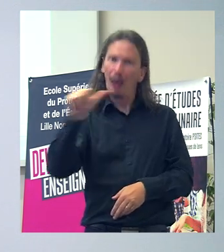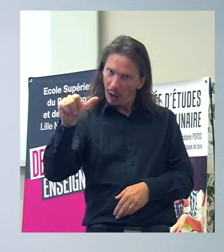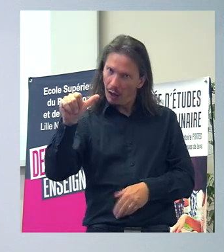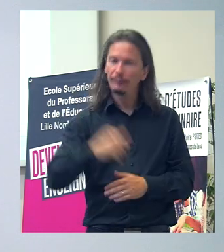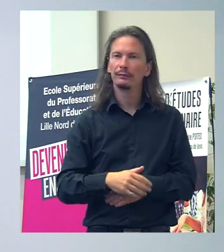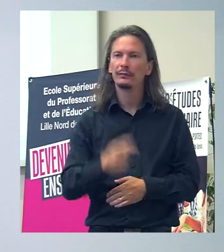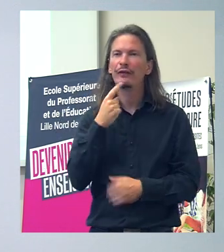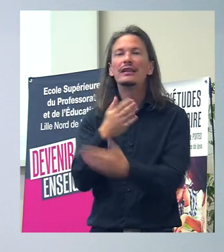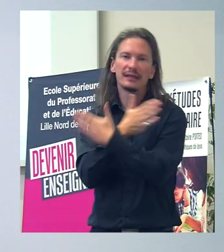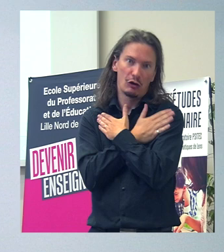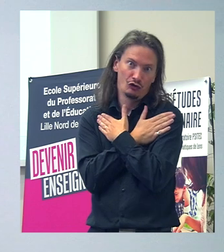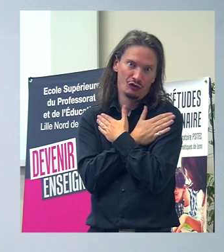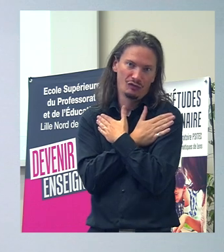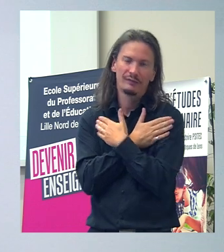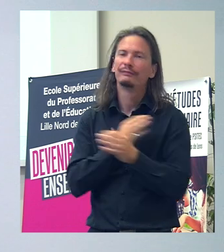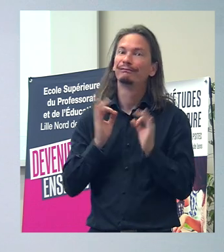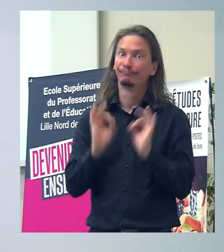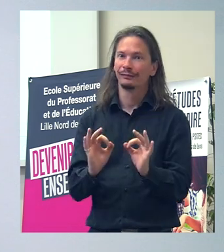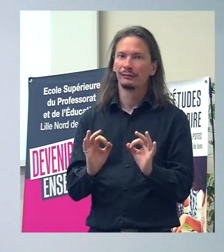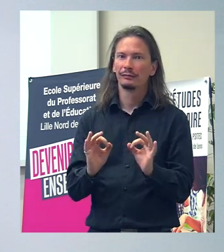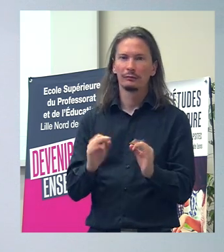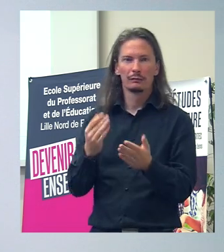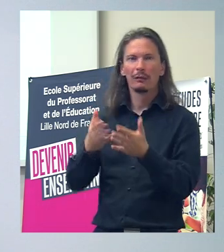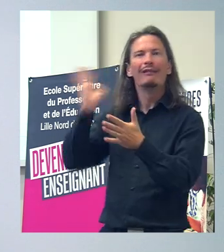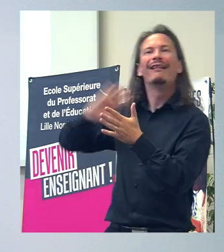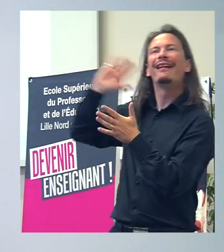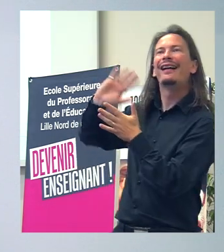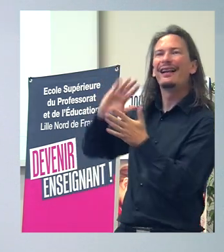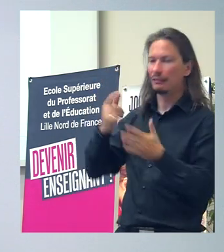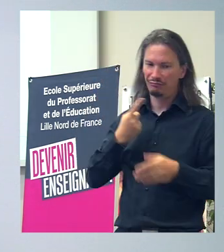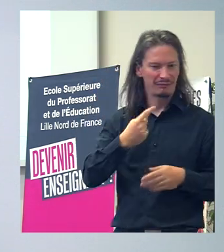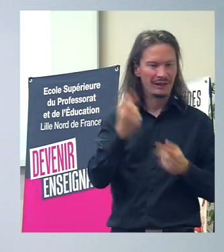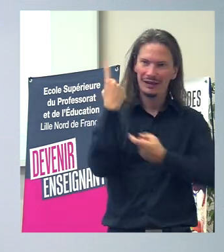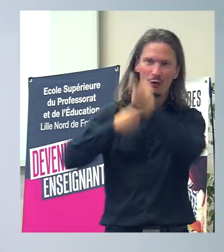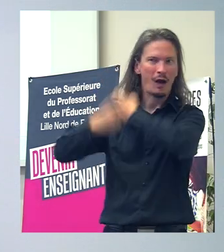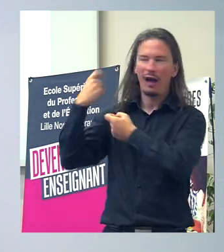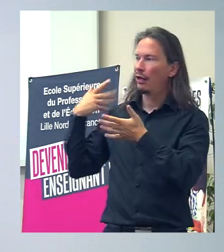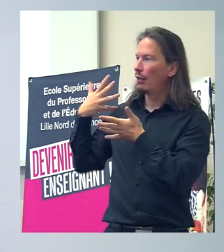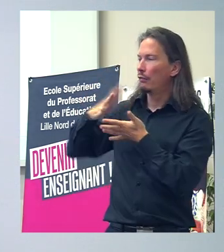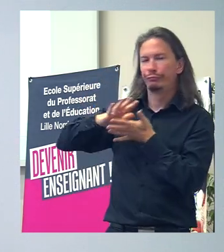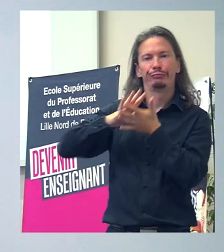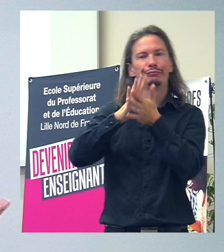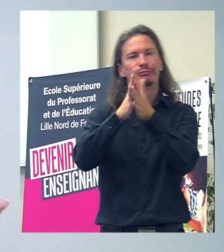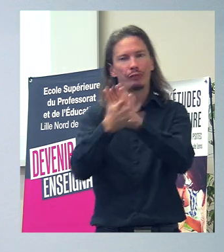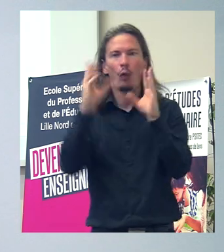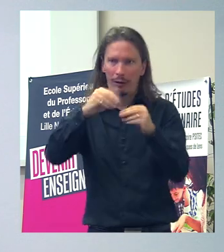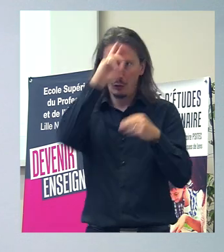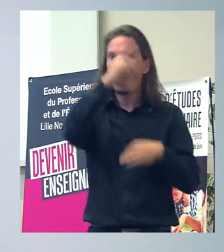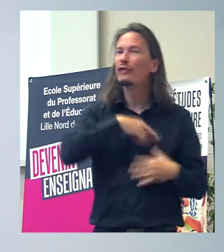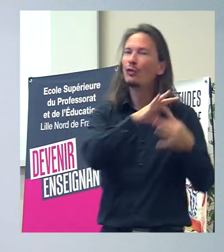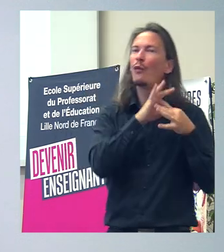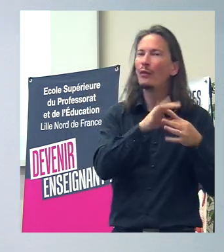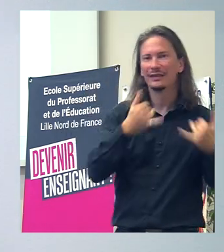une sagesse. Nous avons perdu par l'histoire, et notamment l'histoire religieuse de